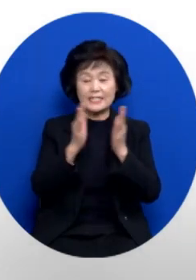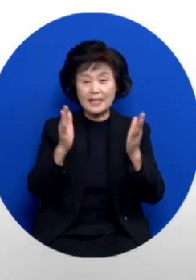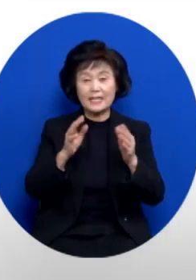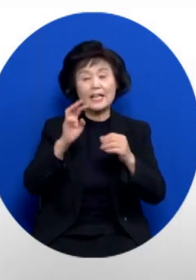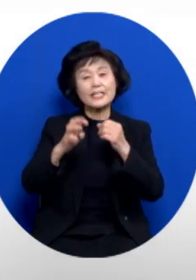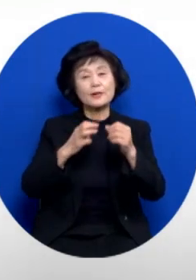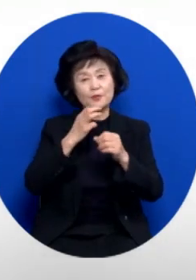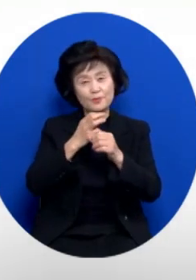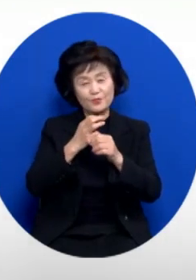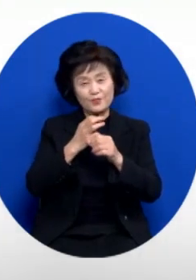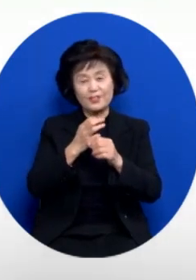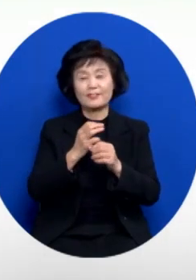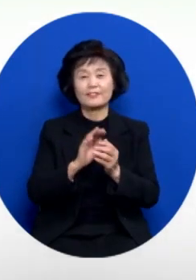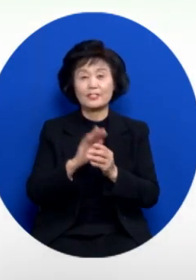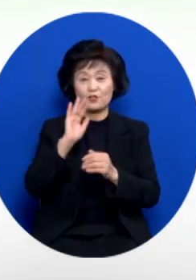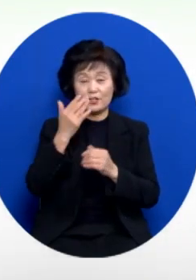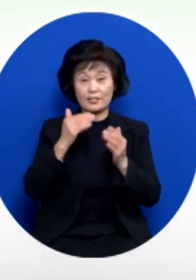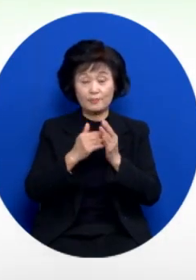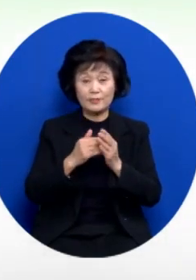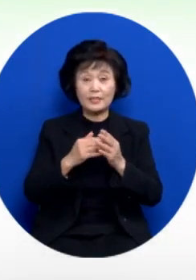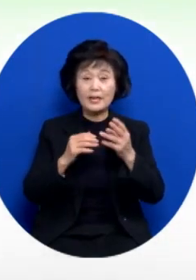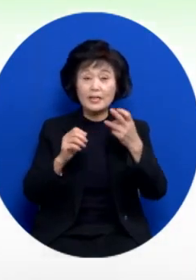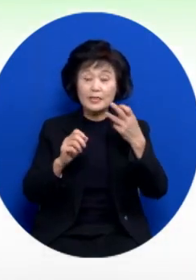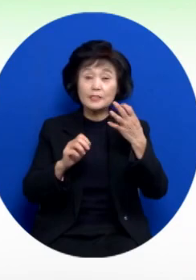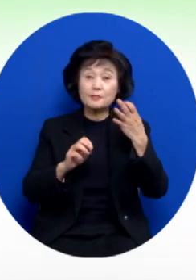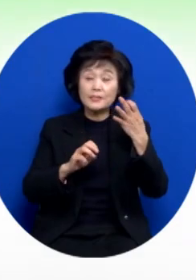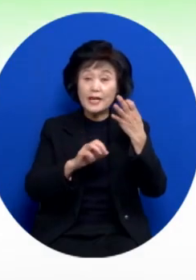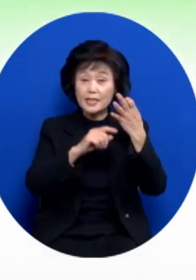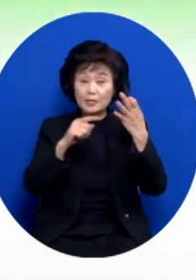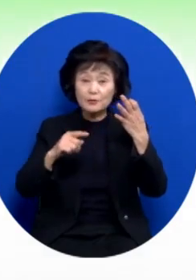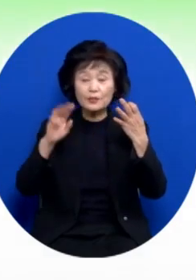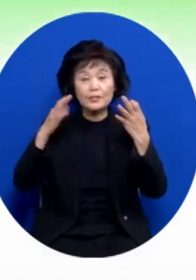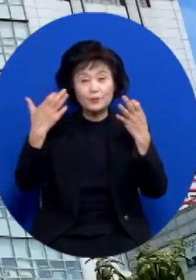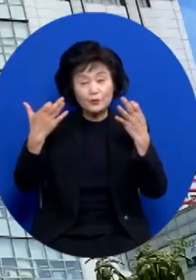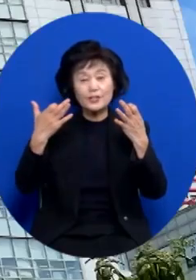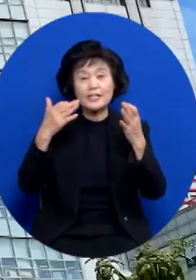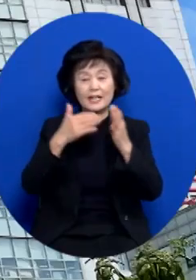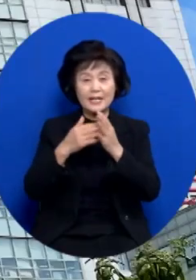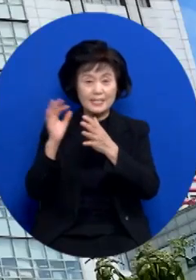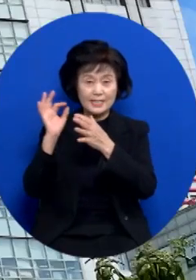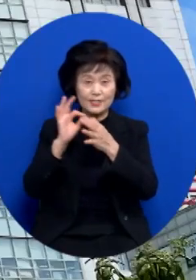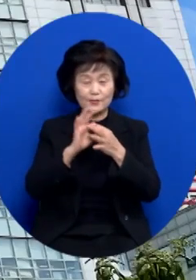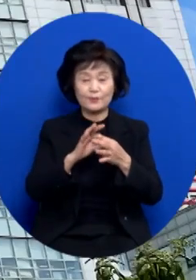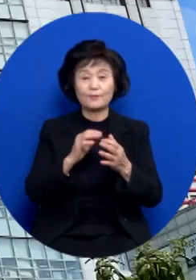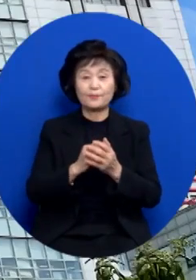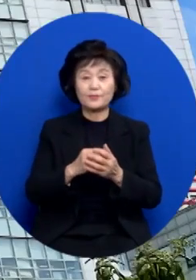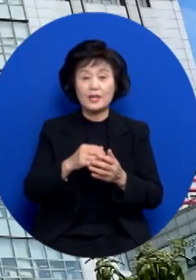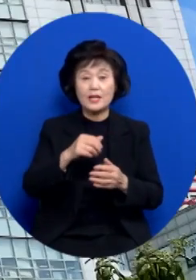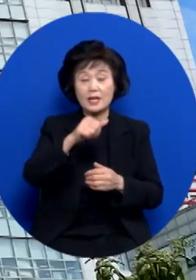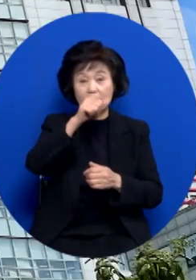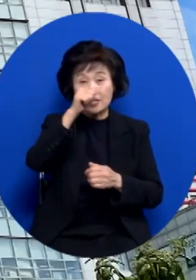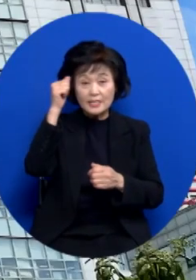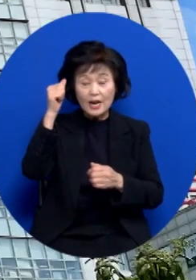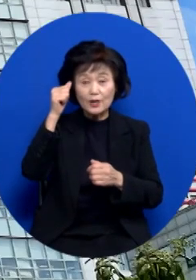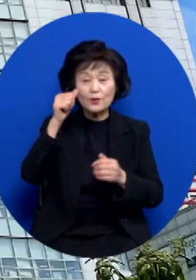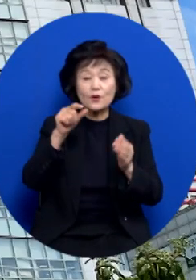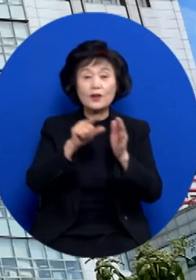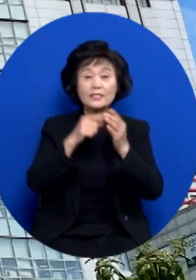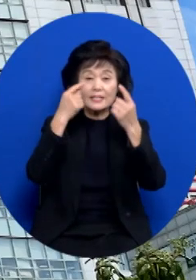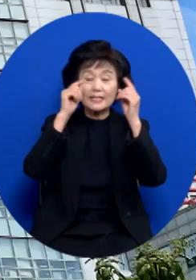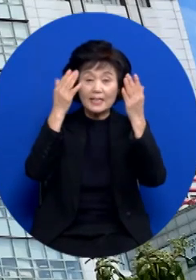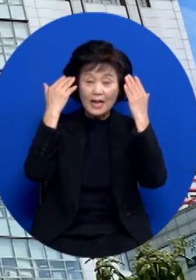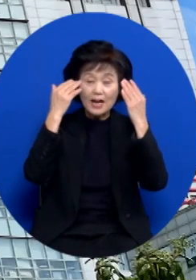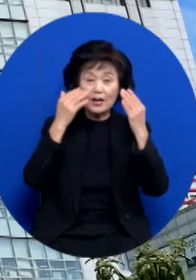맞았습니다. 전시회는 오는 14일부터 19일까지 진행됩니다. 장로회 신학대학교가 주민과